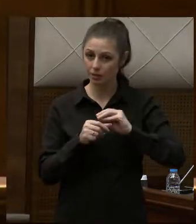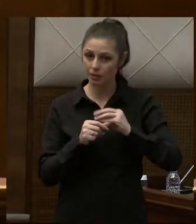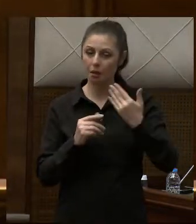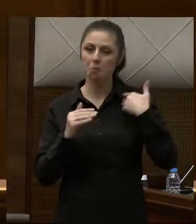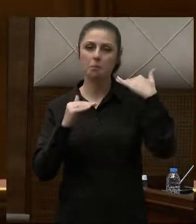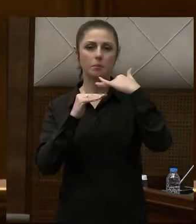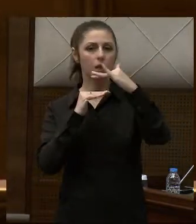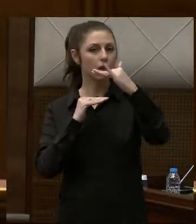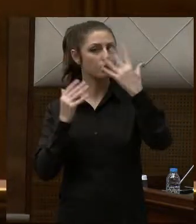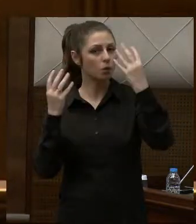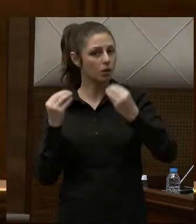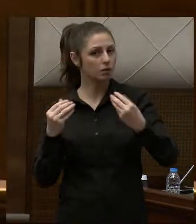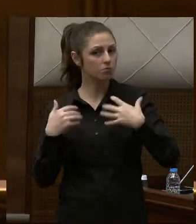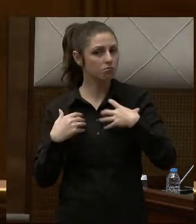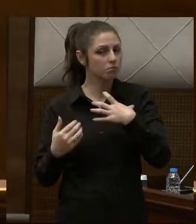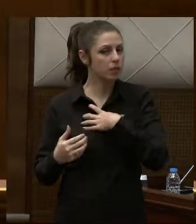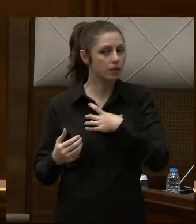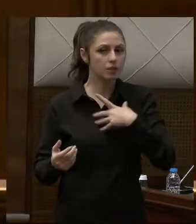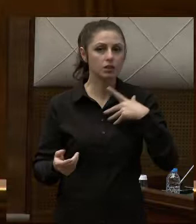millet olarak üzerimize düşen